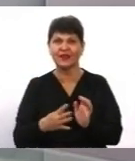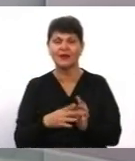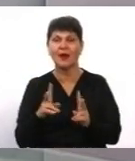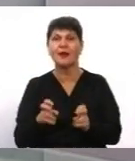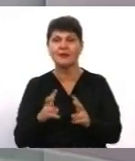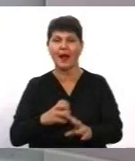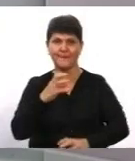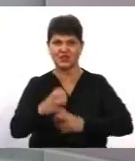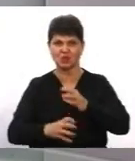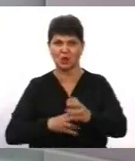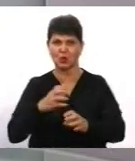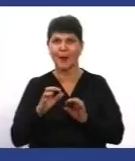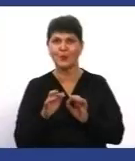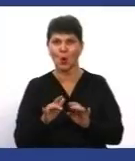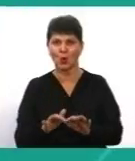міжнародна конференція.